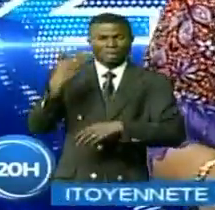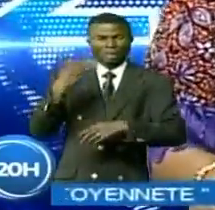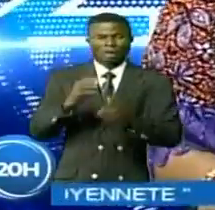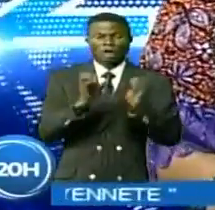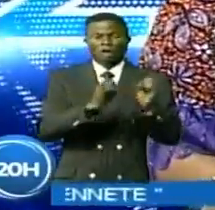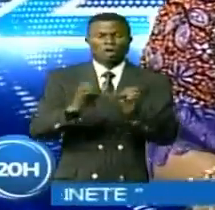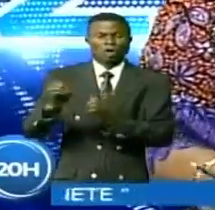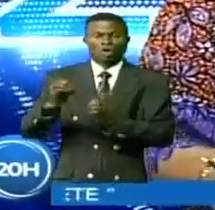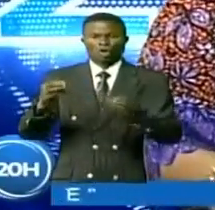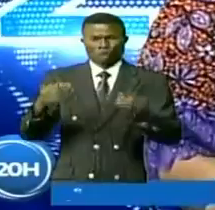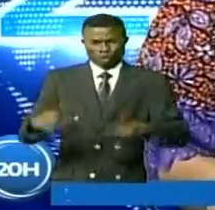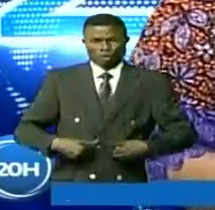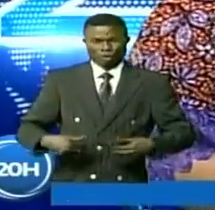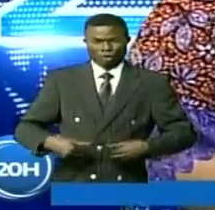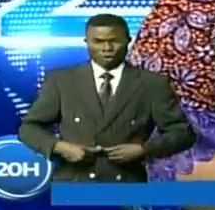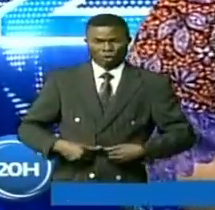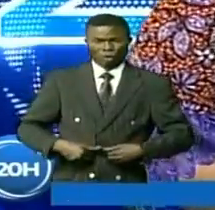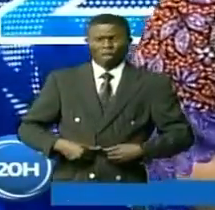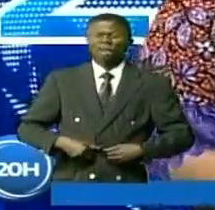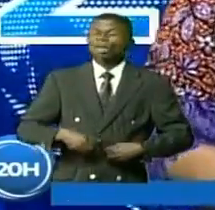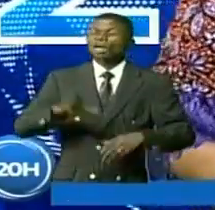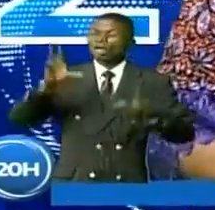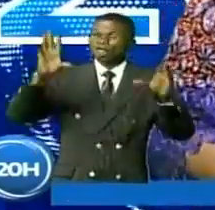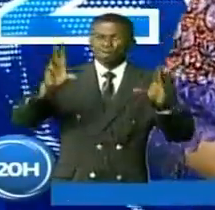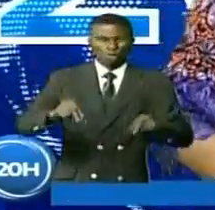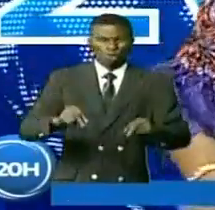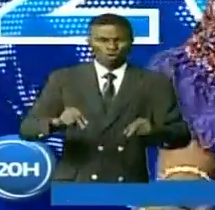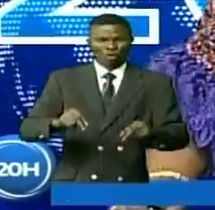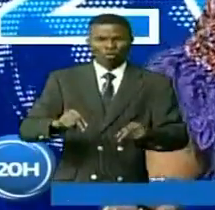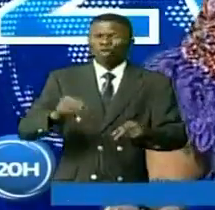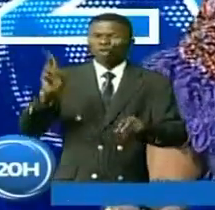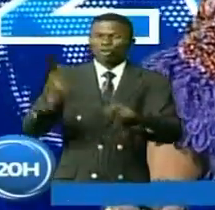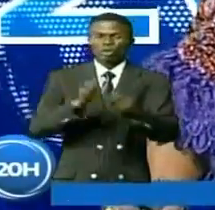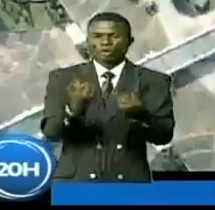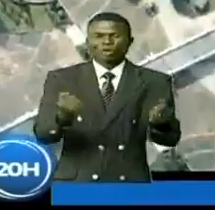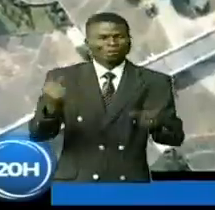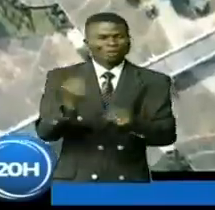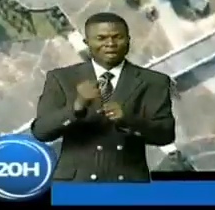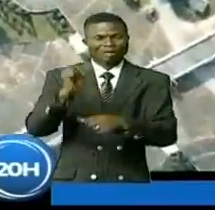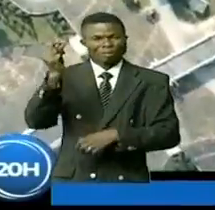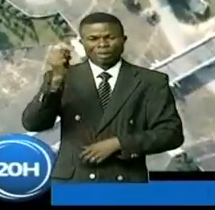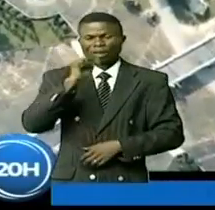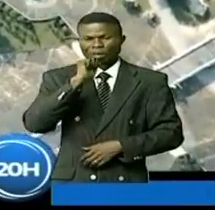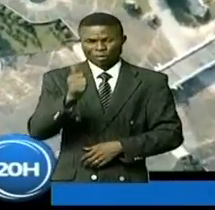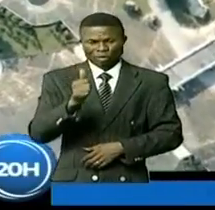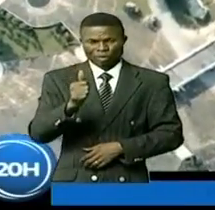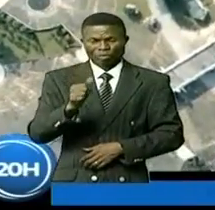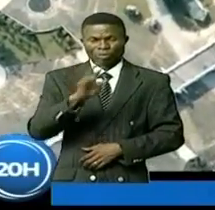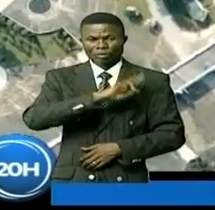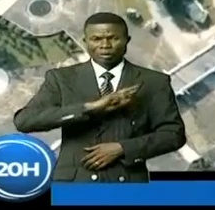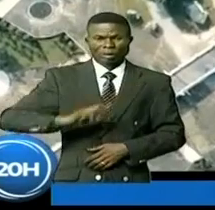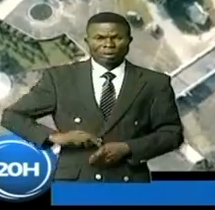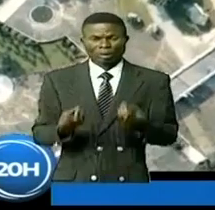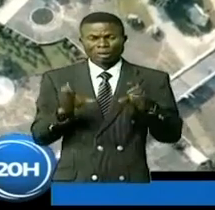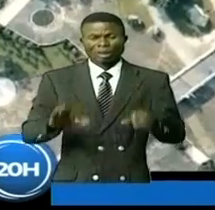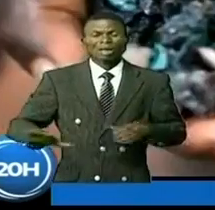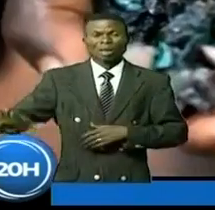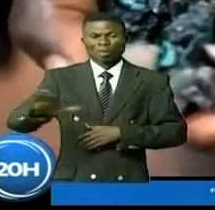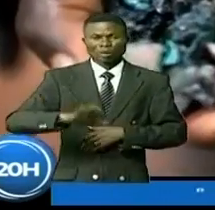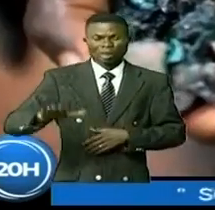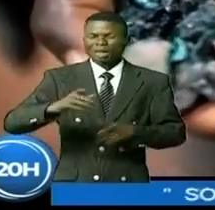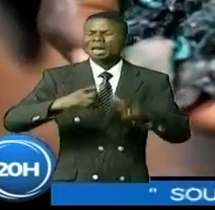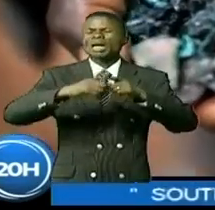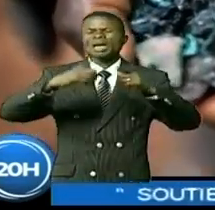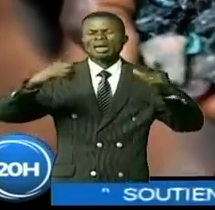organisation des jeunes qui est montée au créneau pour dire non à cette pratique. Béatrice Chaco. La RDC est un pays